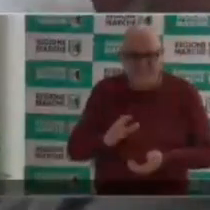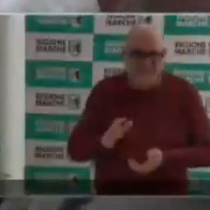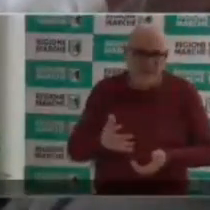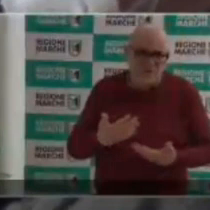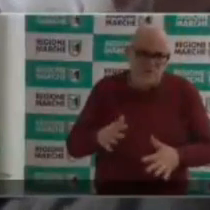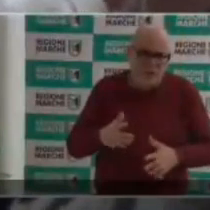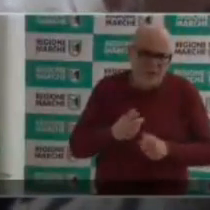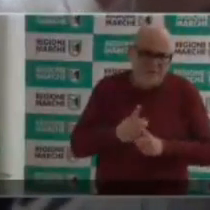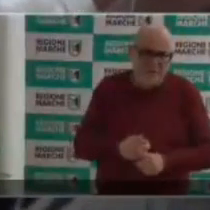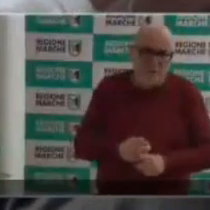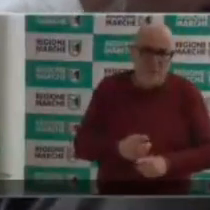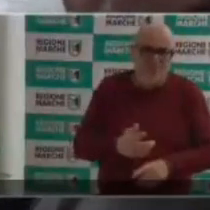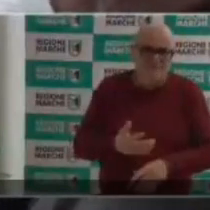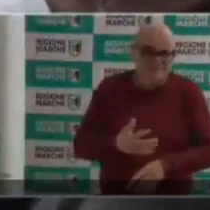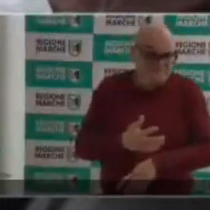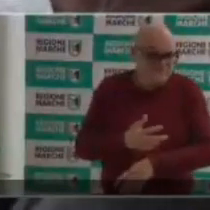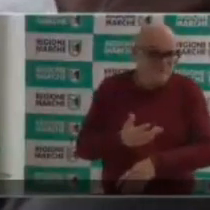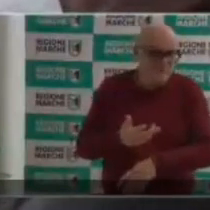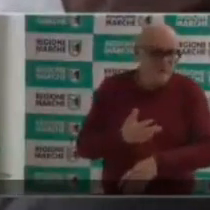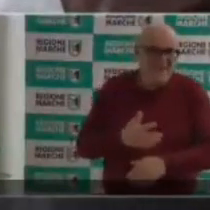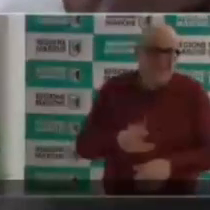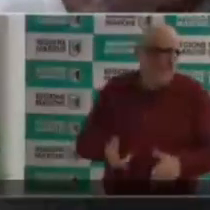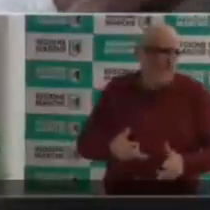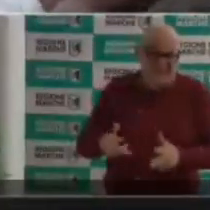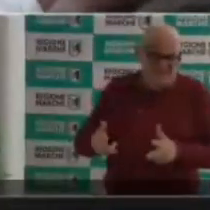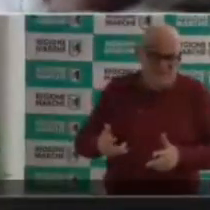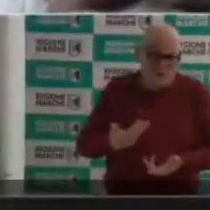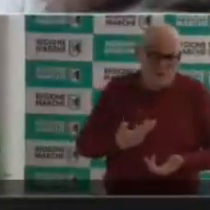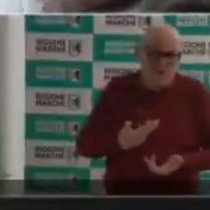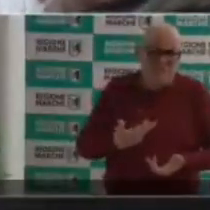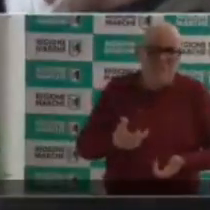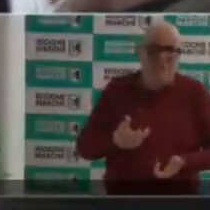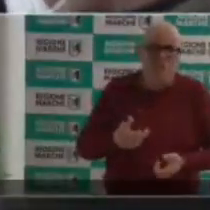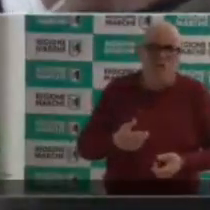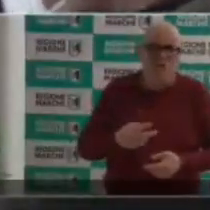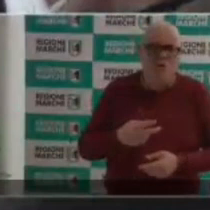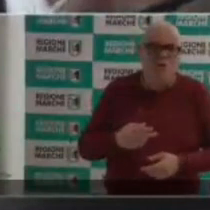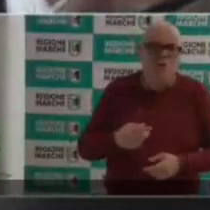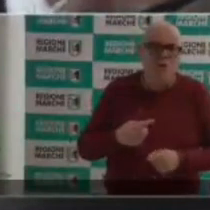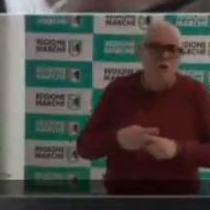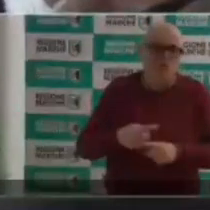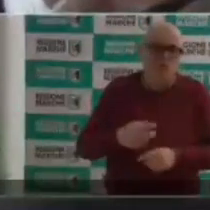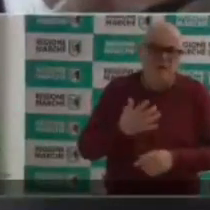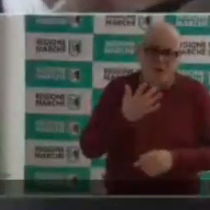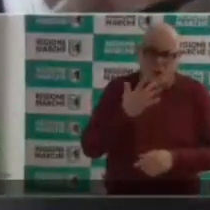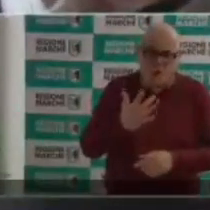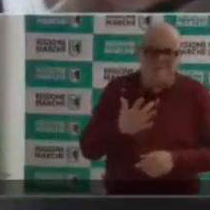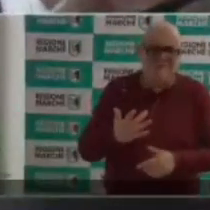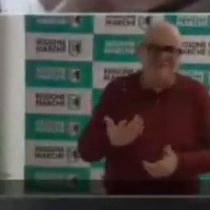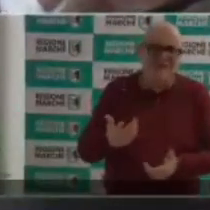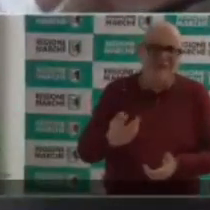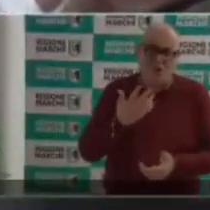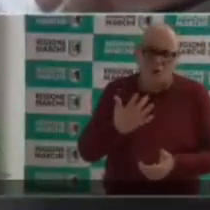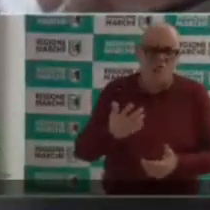sanitario. Da ANPAS, Croce Rossa e Misericordia sono le associazioni che fanno questo tipo di attività. Dunque sono